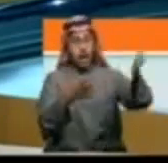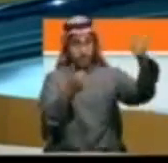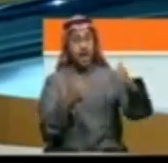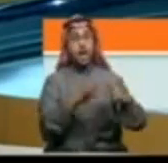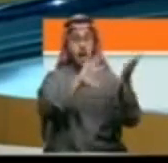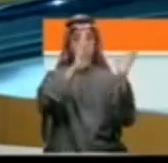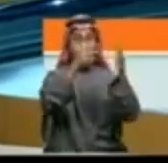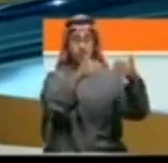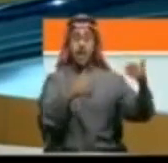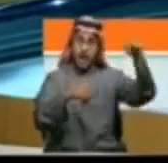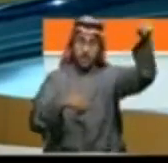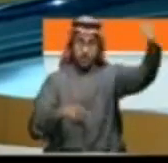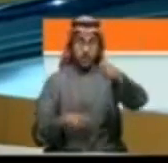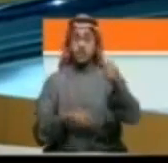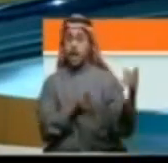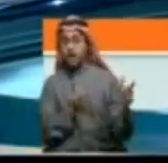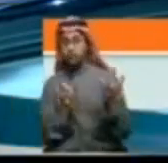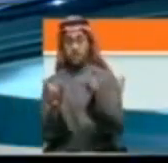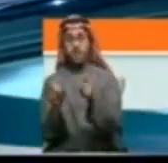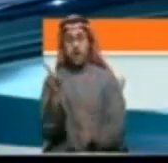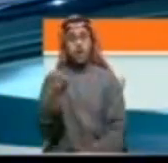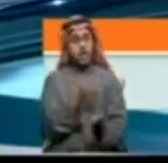إسرائيل باحترام وتنفيذ قراراتها